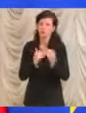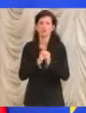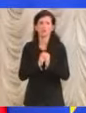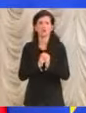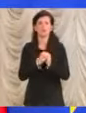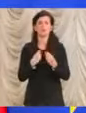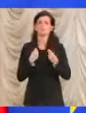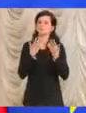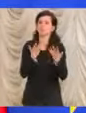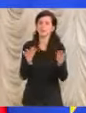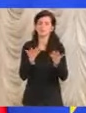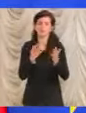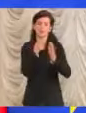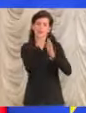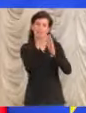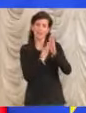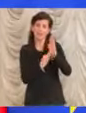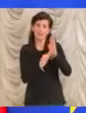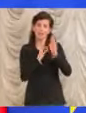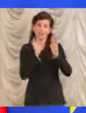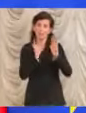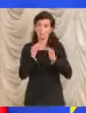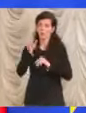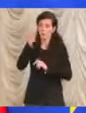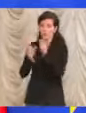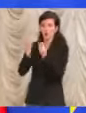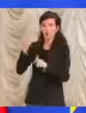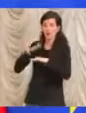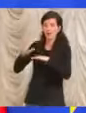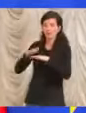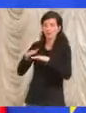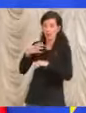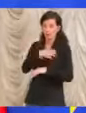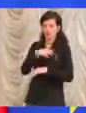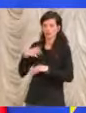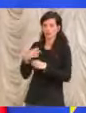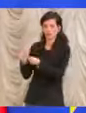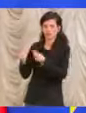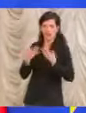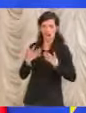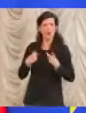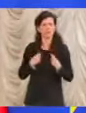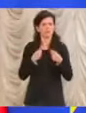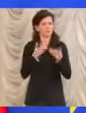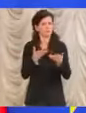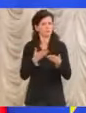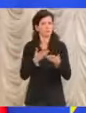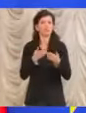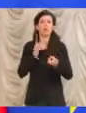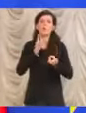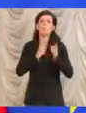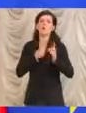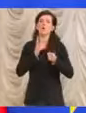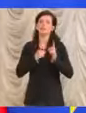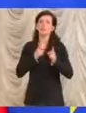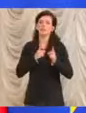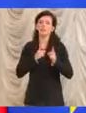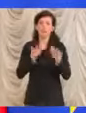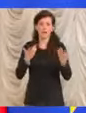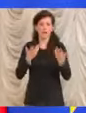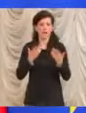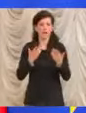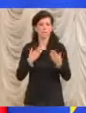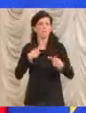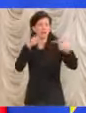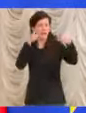degli esperti e gli scienziati noi la politica per intenderci sta affrontando un nemico invisibile un